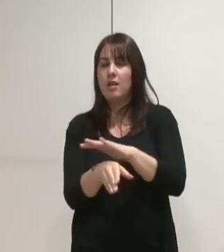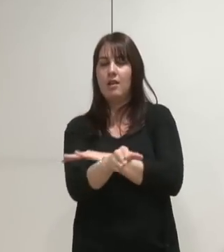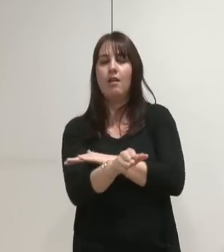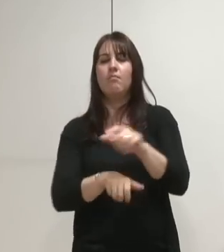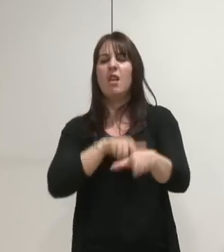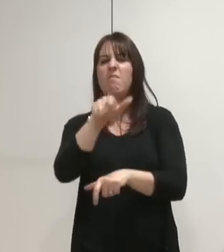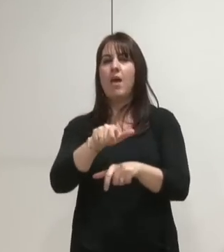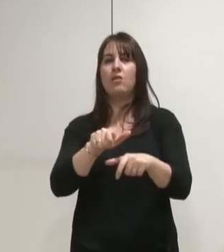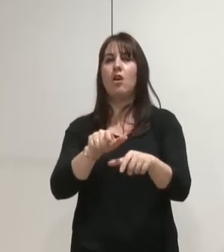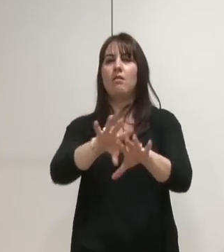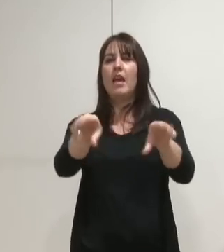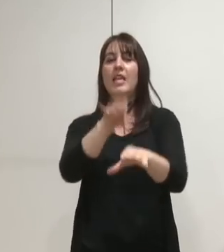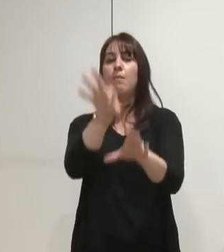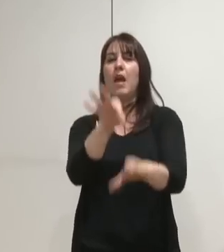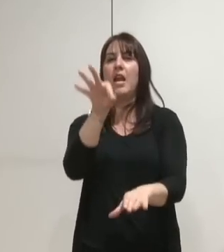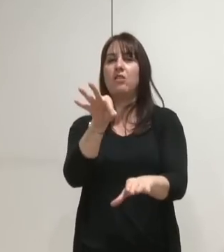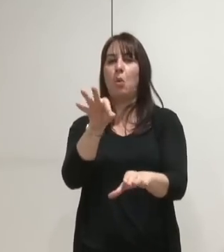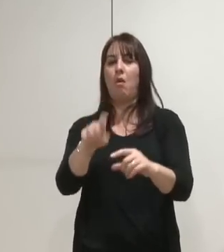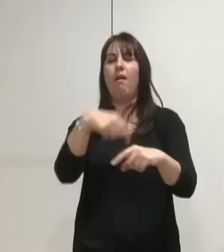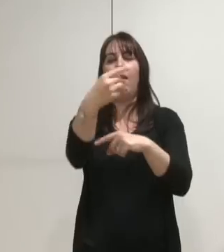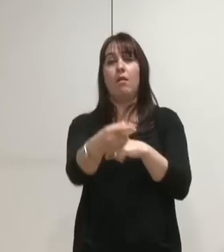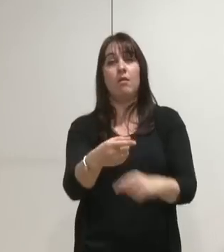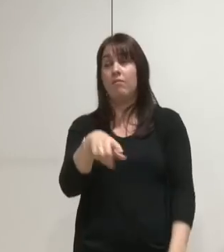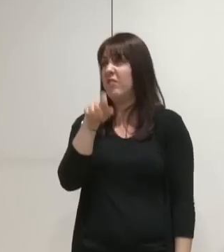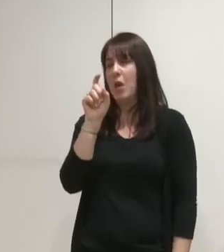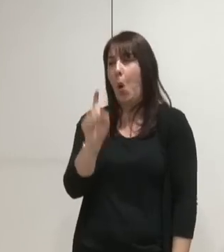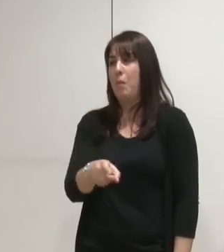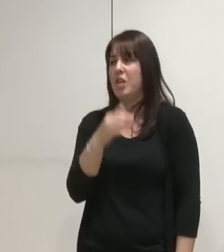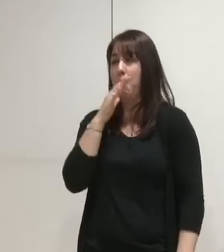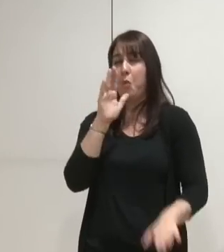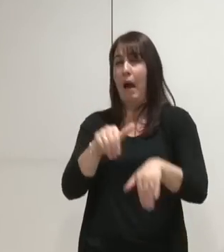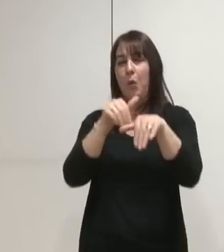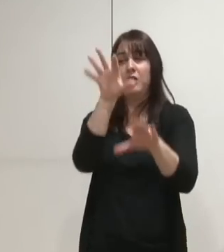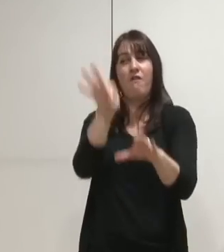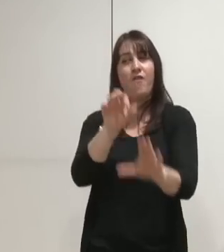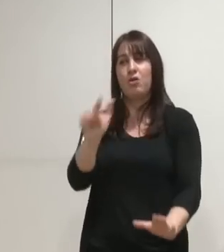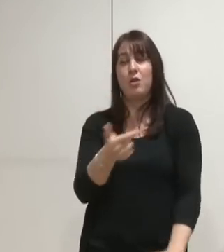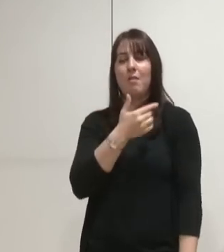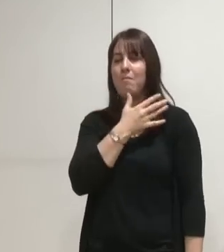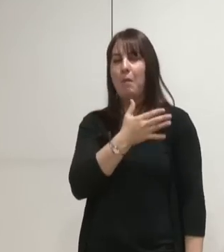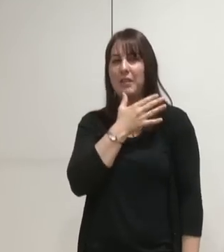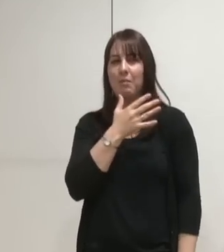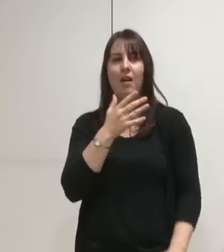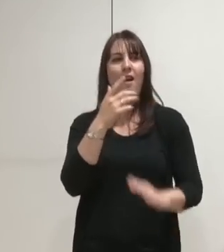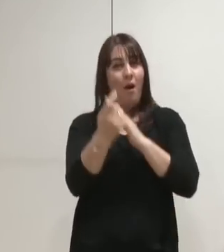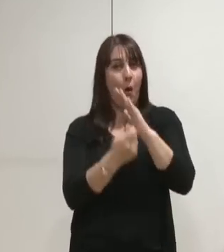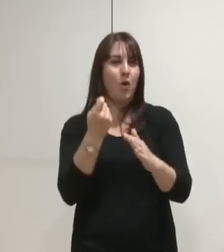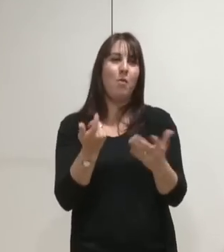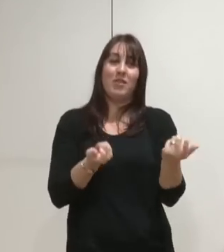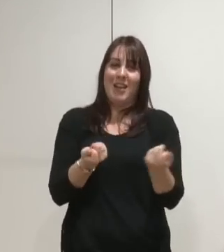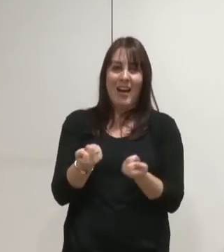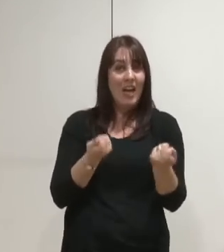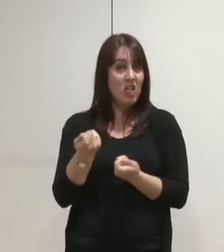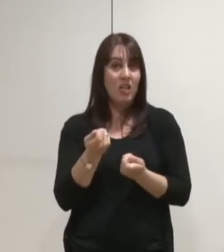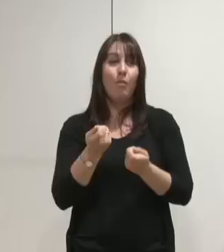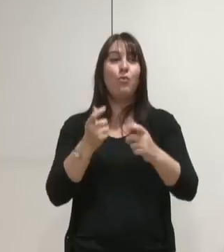successeurs vos inévitables successeurs à reprendre l'activité en régie à l'achèvement